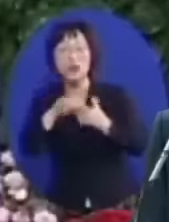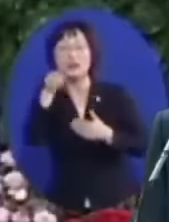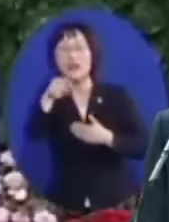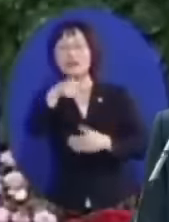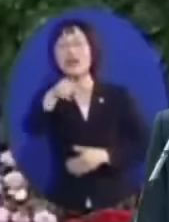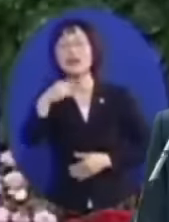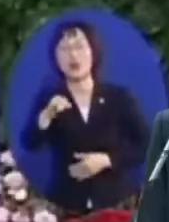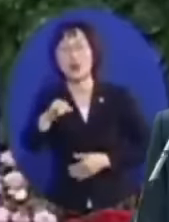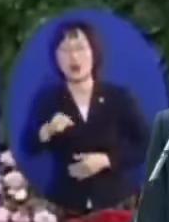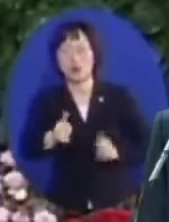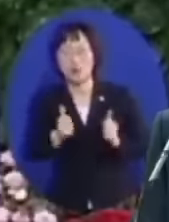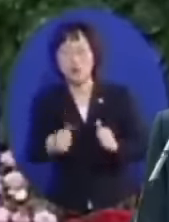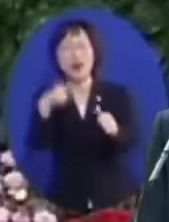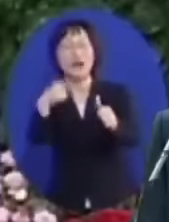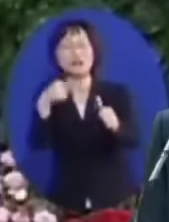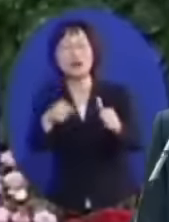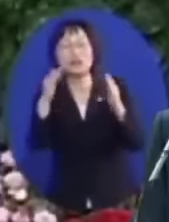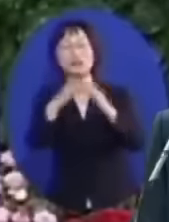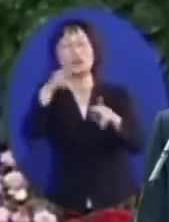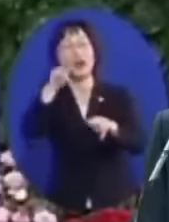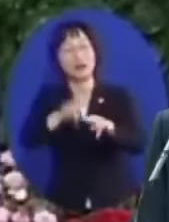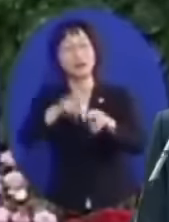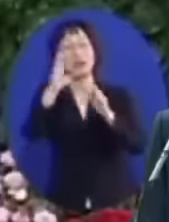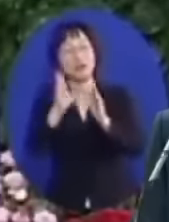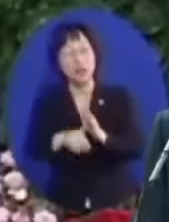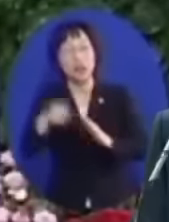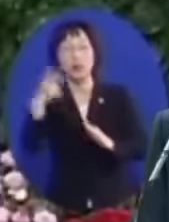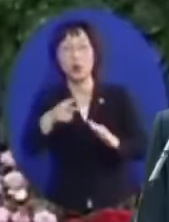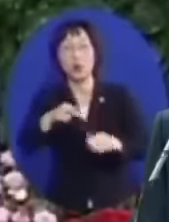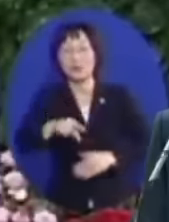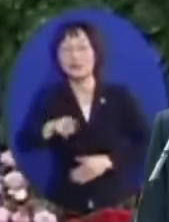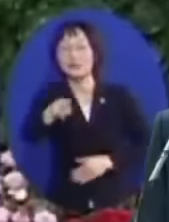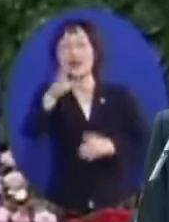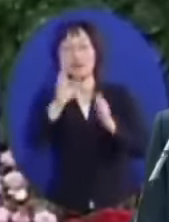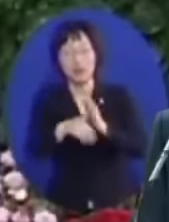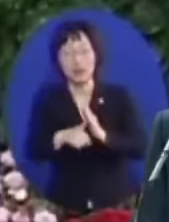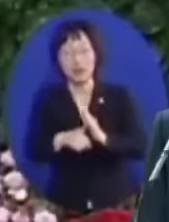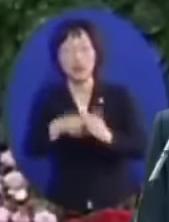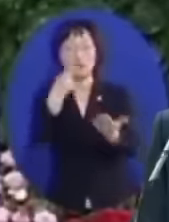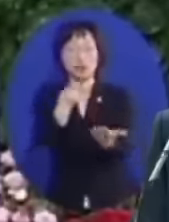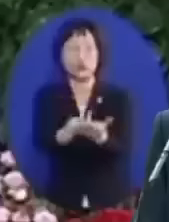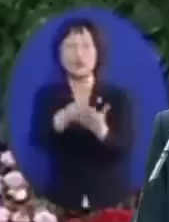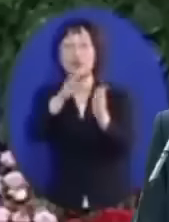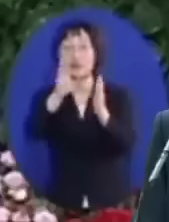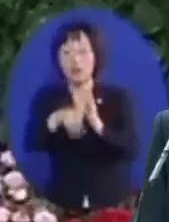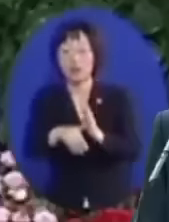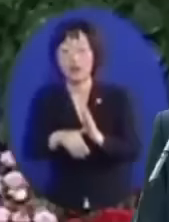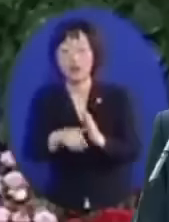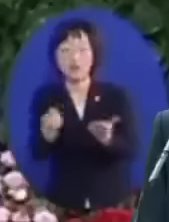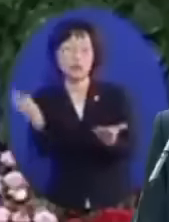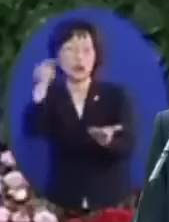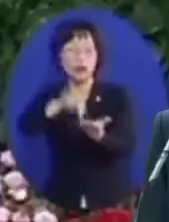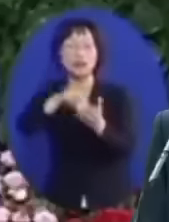부지런히 가르치며 집에 앉았을 때든지 길을 갈 때든지 누워있을 때든지 일어날 때든지 이